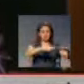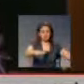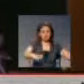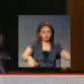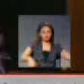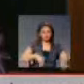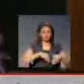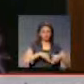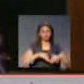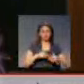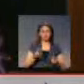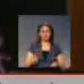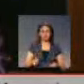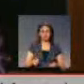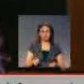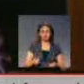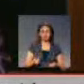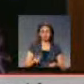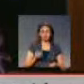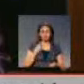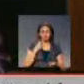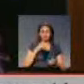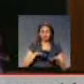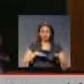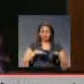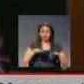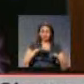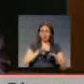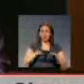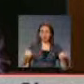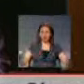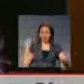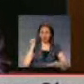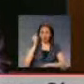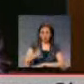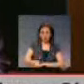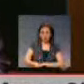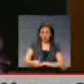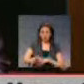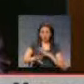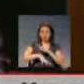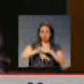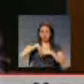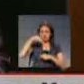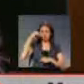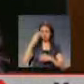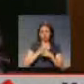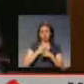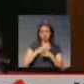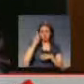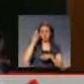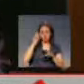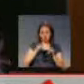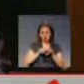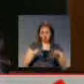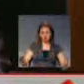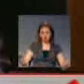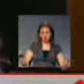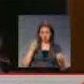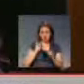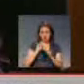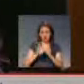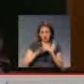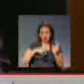الذاتية. الأهالي وفروا حتة أرض عشان يحطوا عليها مشروع الصرف الصحي، وطرقوا جميع الأبواب،